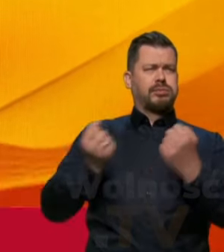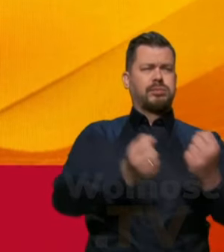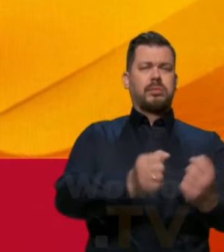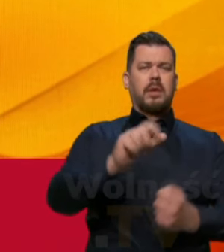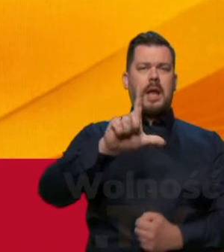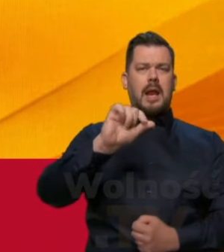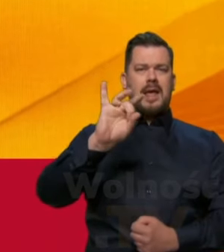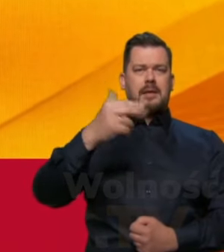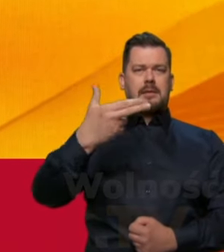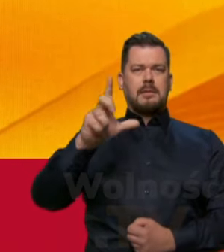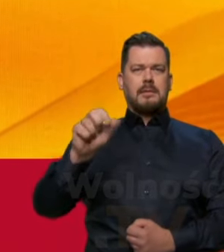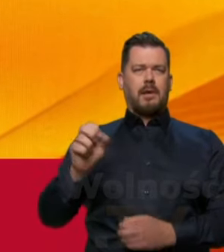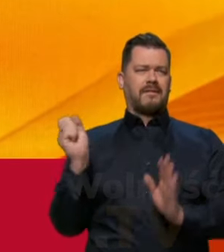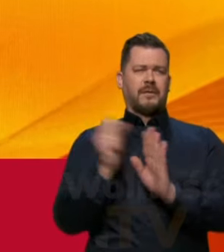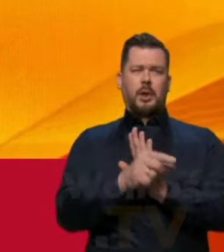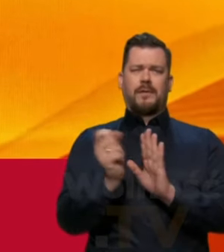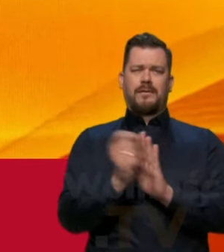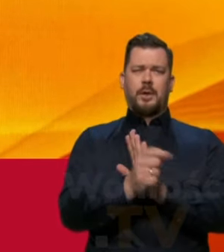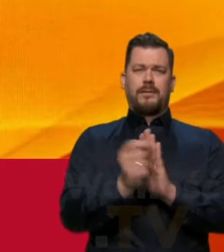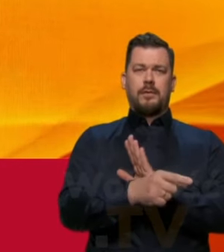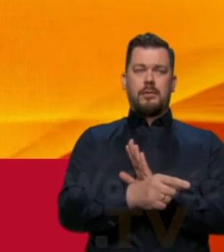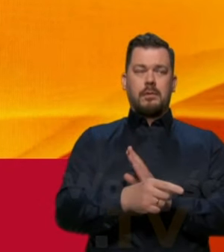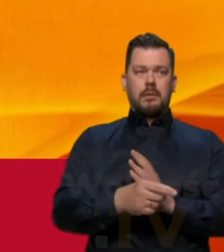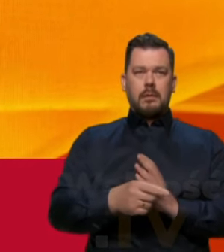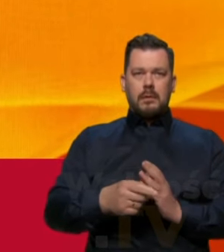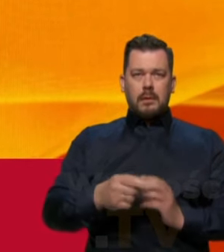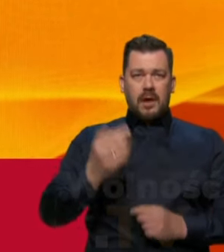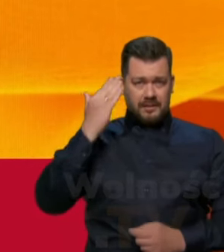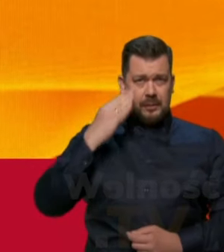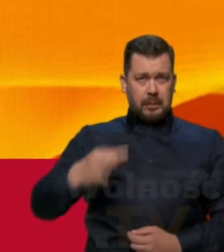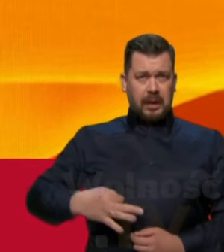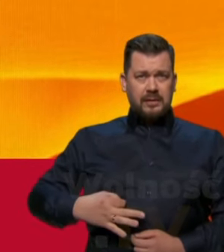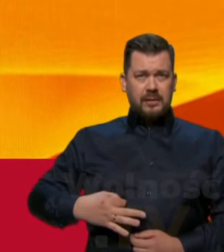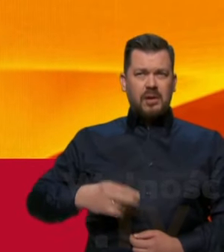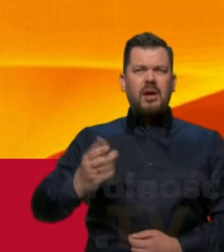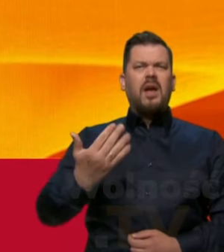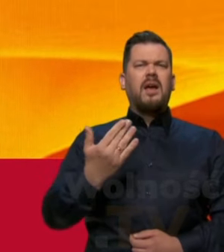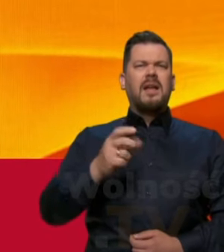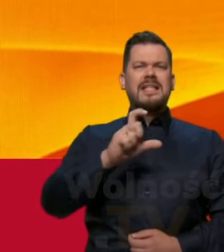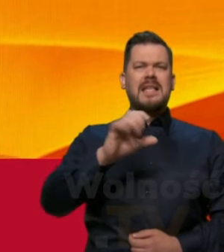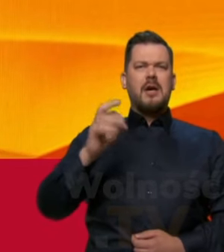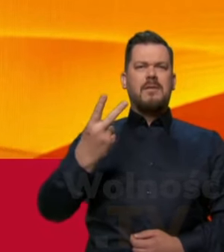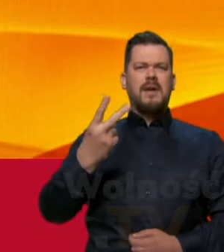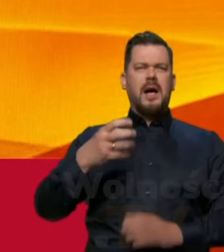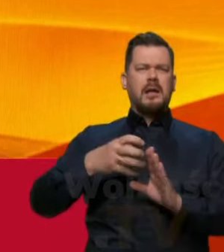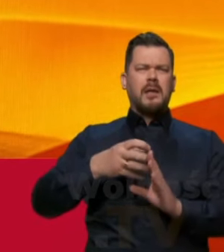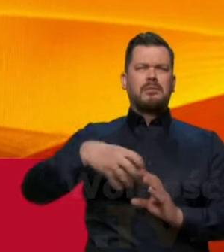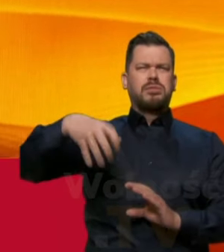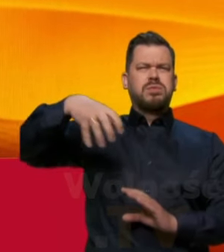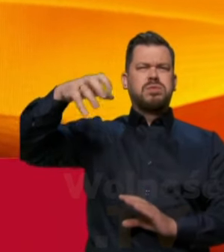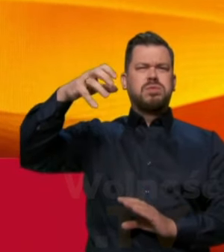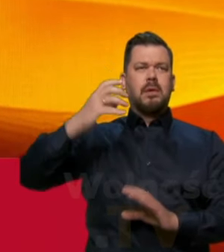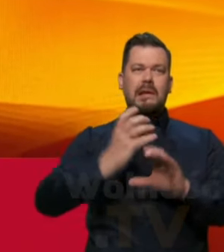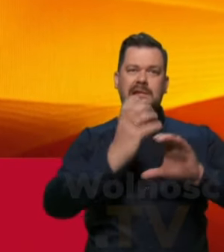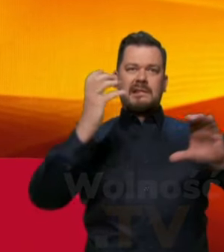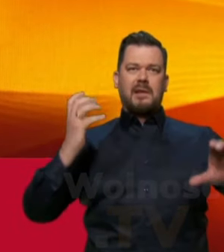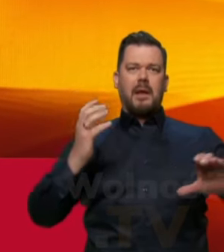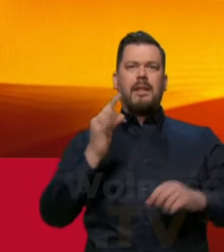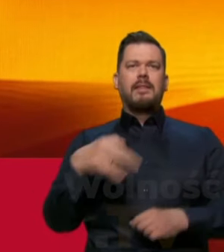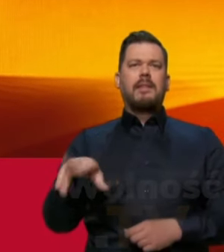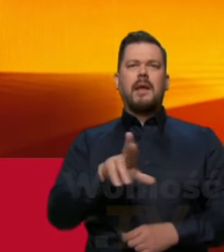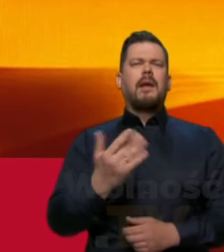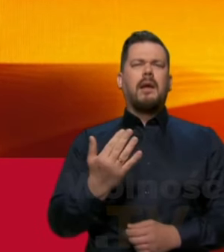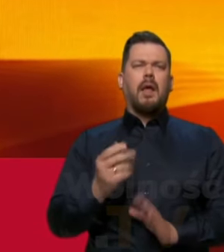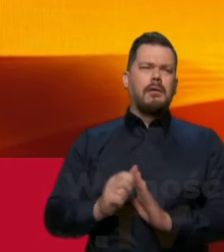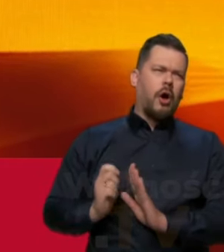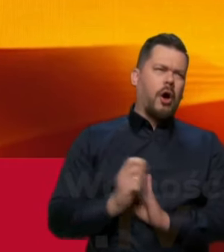Legnicę, na sam koniec Polski, dalej się nie da. Czy wiecie państwo, jaki był ślad węglowy, ile spalin było na tych wszystkich tirach ze śmieciami, które jechały na